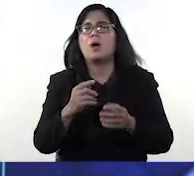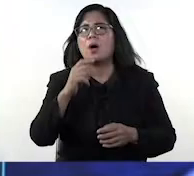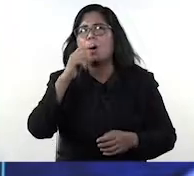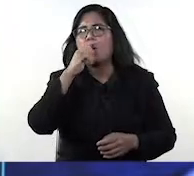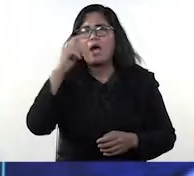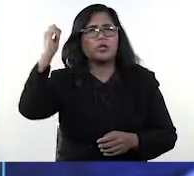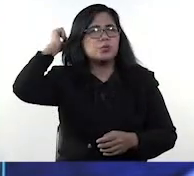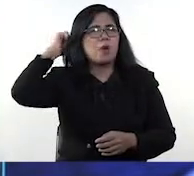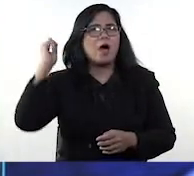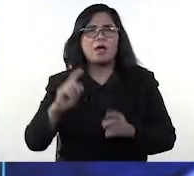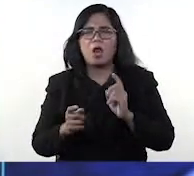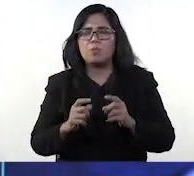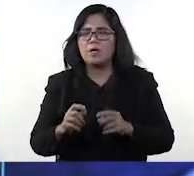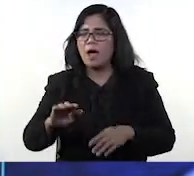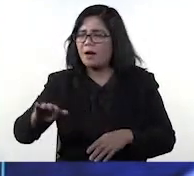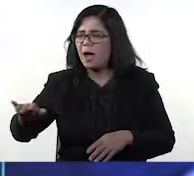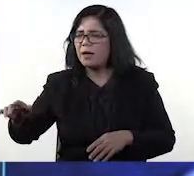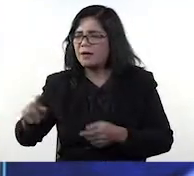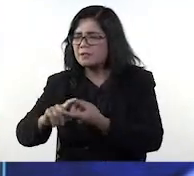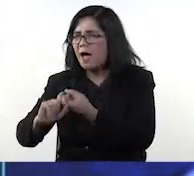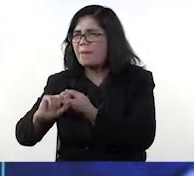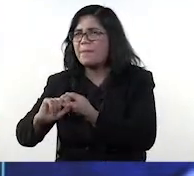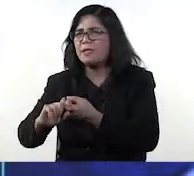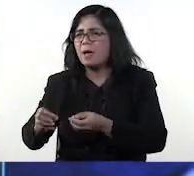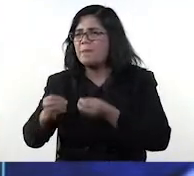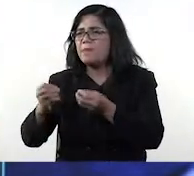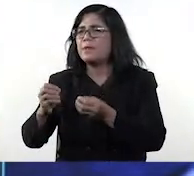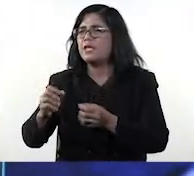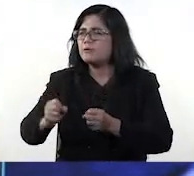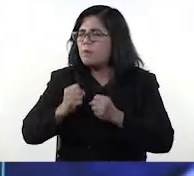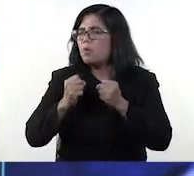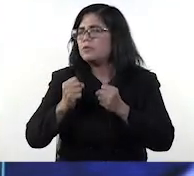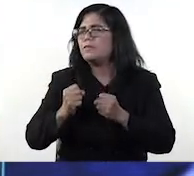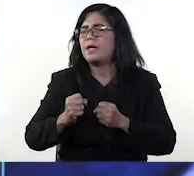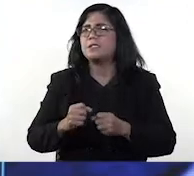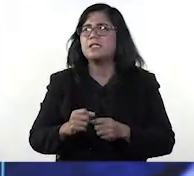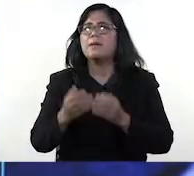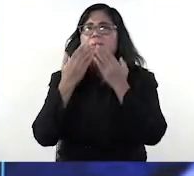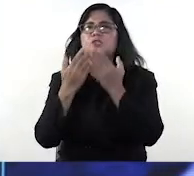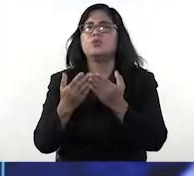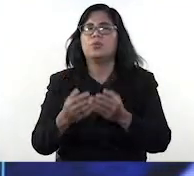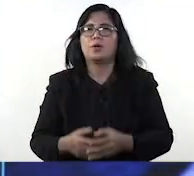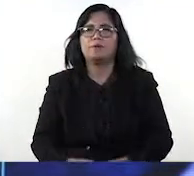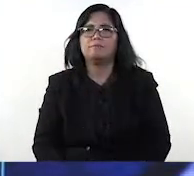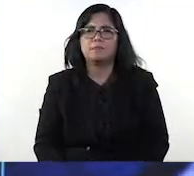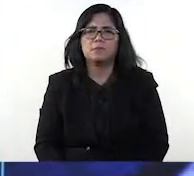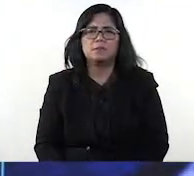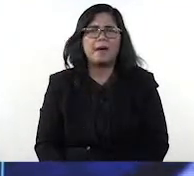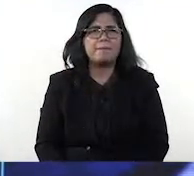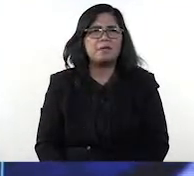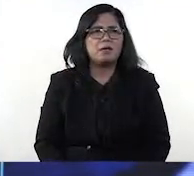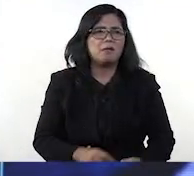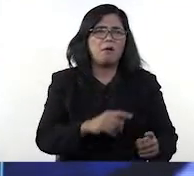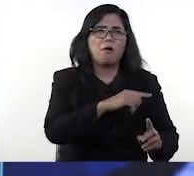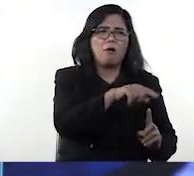kok punya anak-anak atau orang-orang sahabat teman di sekitarmu yang selalu memberi motivasi Mau Bersyukur tapi kadangkala orang disekitar kita